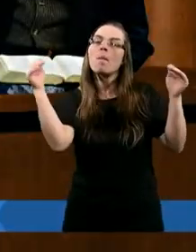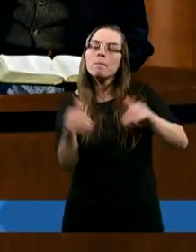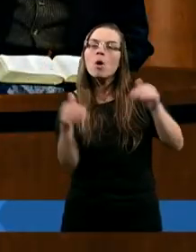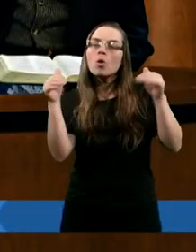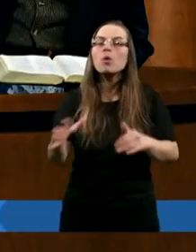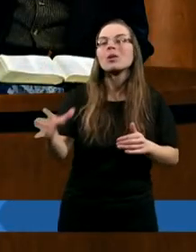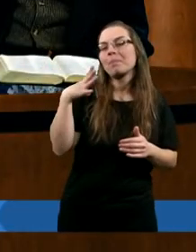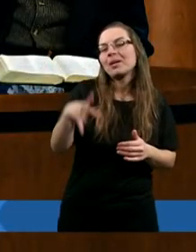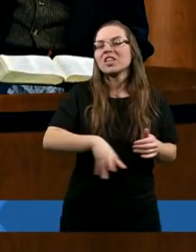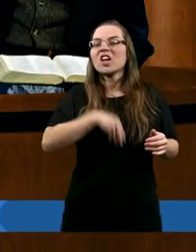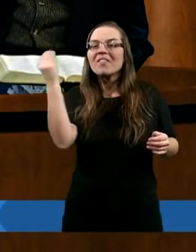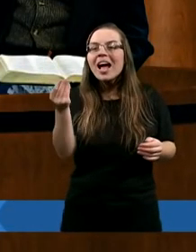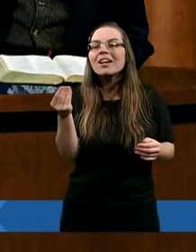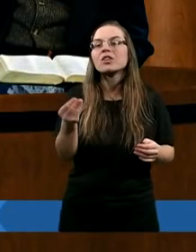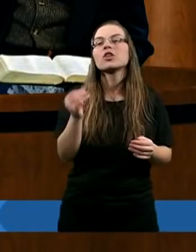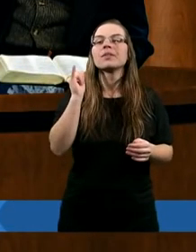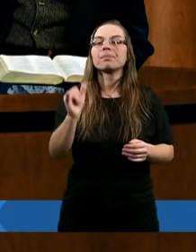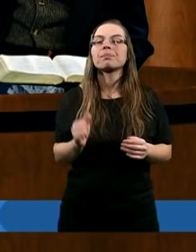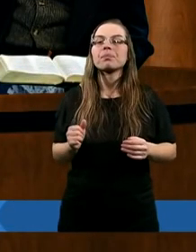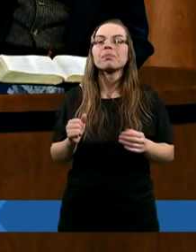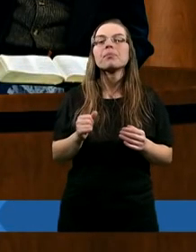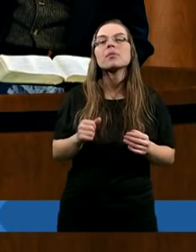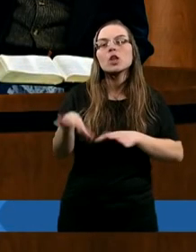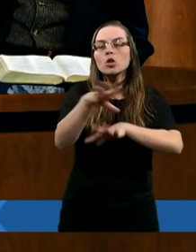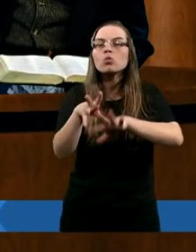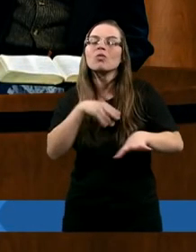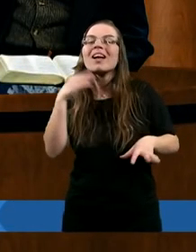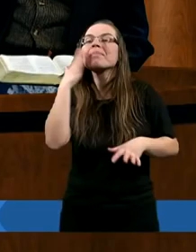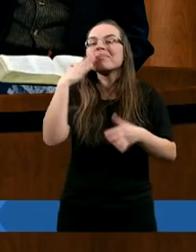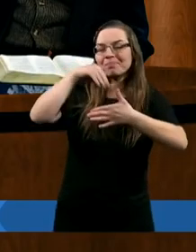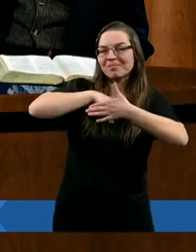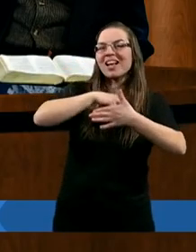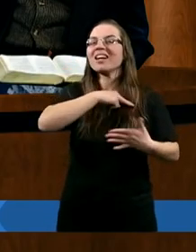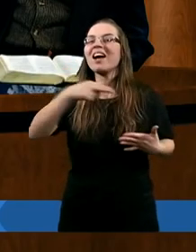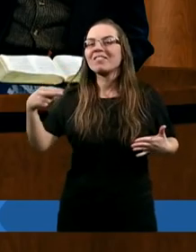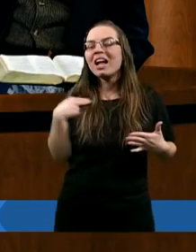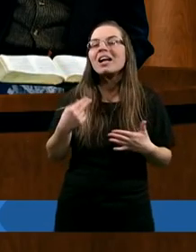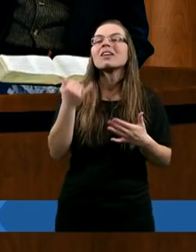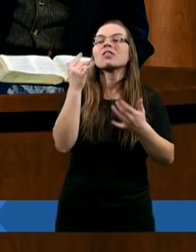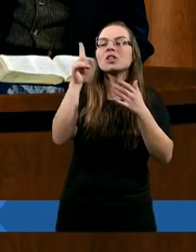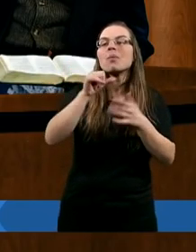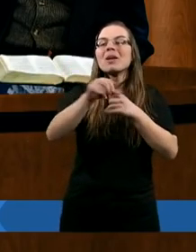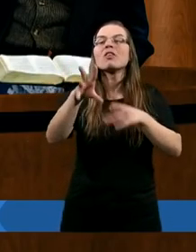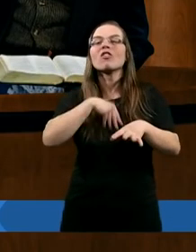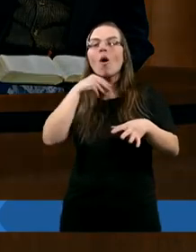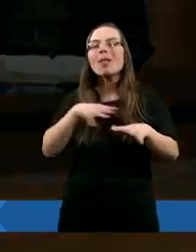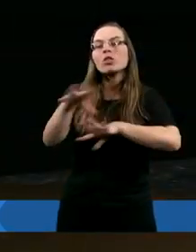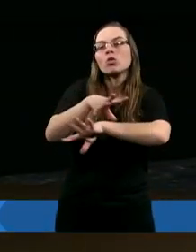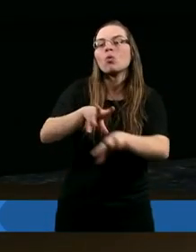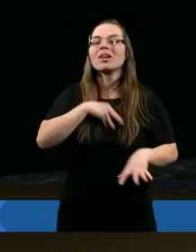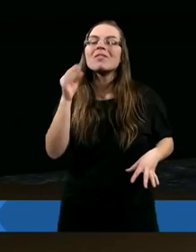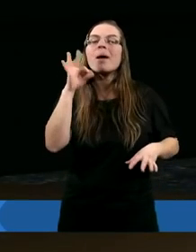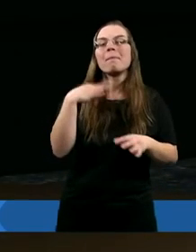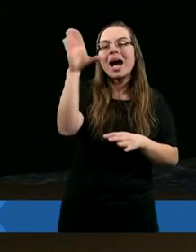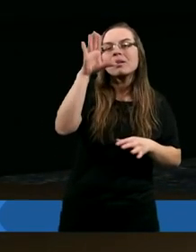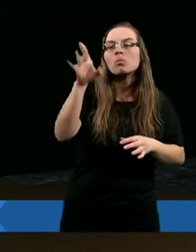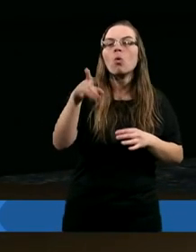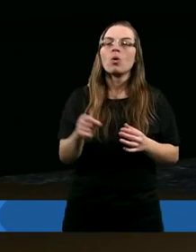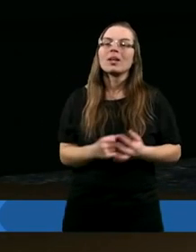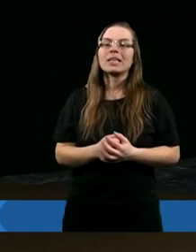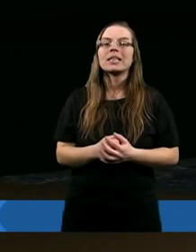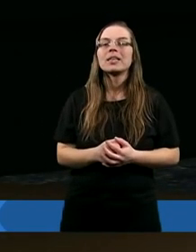Możemy być święci, tylko wtedy, kiedy jak mówiłeś, jak Duch Święty mieszka w nas. Jeżeli my jesteśmy ze świętunią Ducha Świętego, czy tam, gdzie przebywa Pan Bóg,